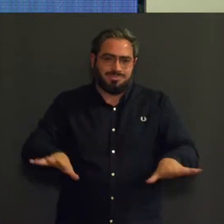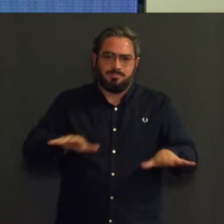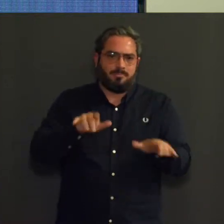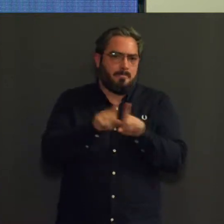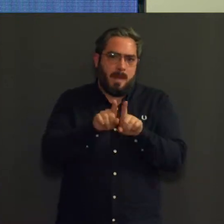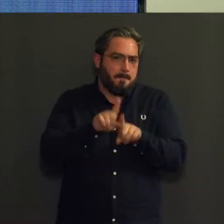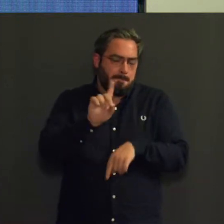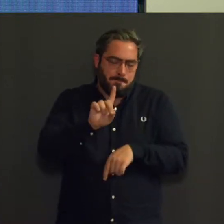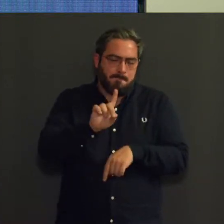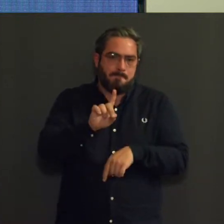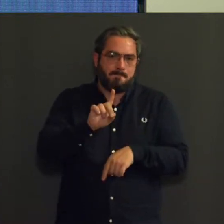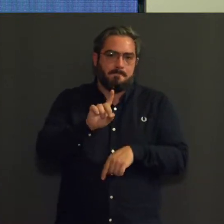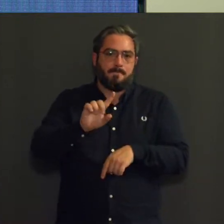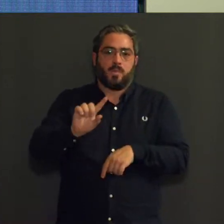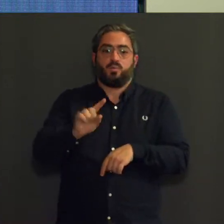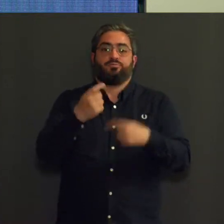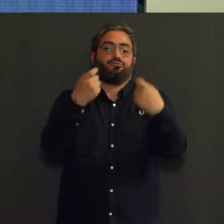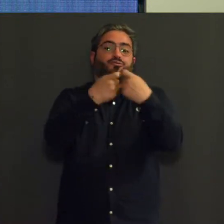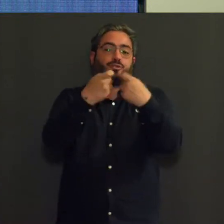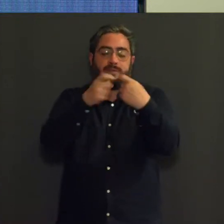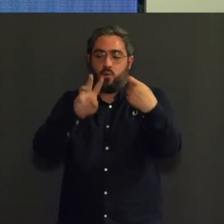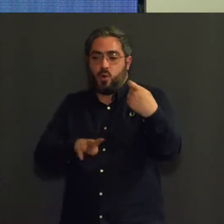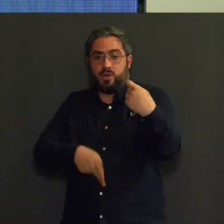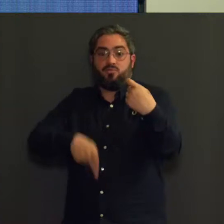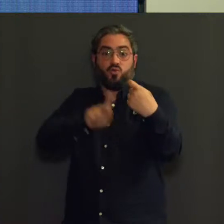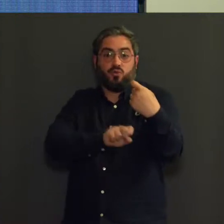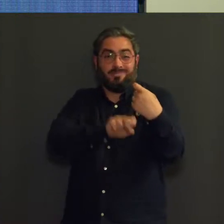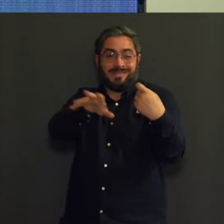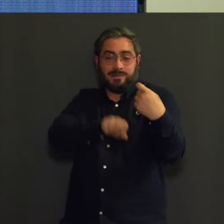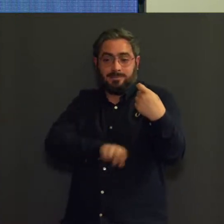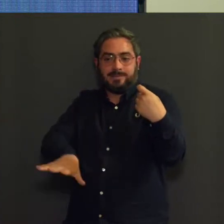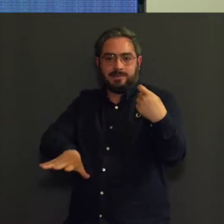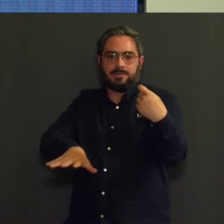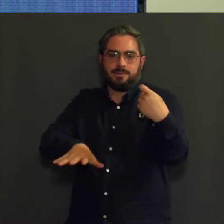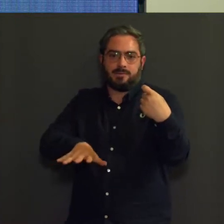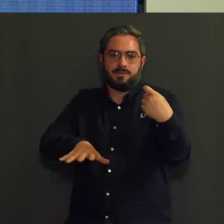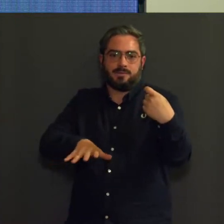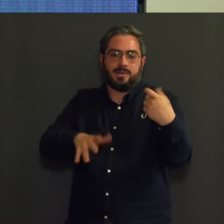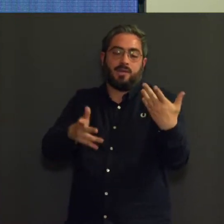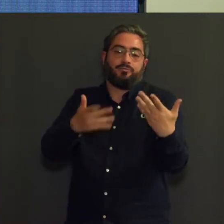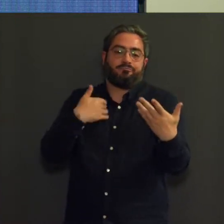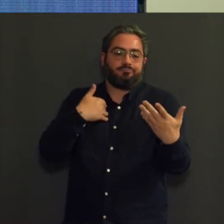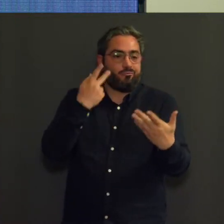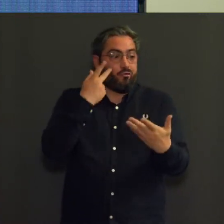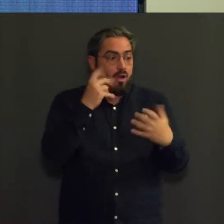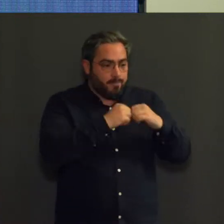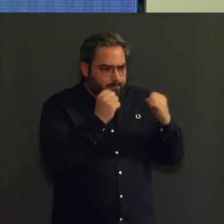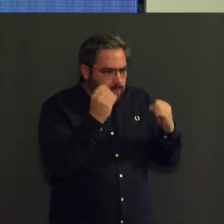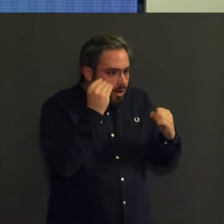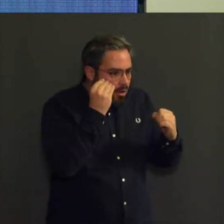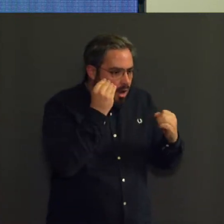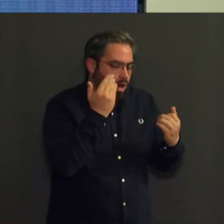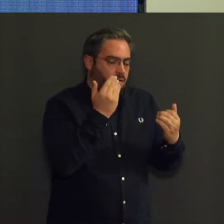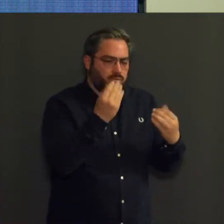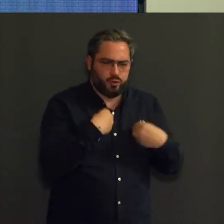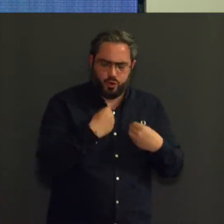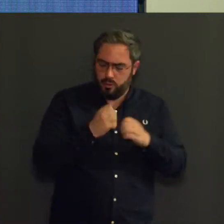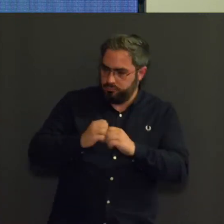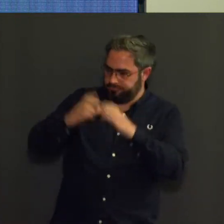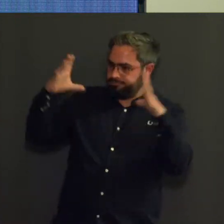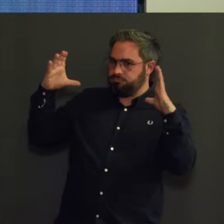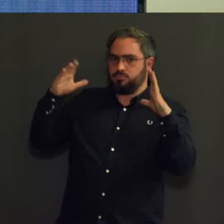particulièrement effectivement Bruxelles et la Wallonie. À nouveau ici, l'école est un miroir de ce qui se passe dans la population